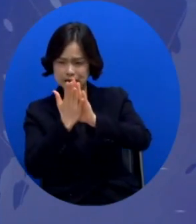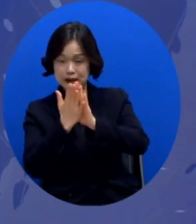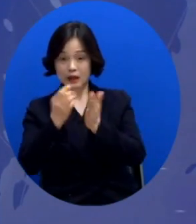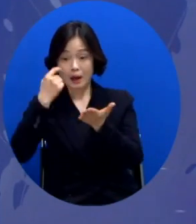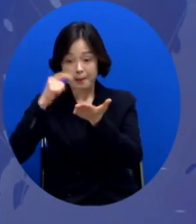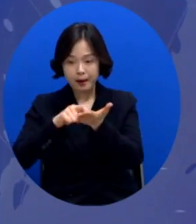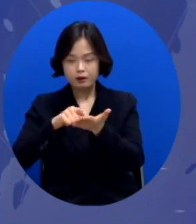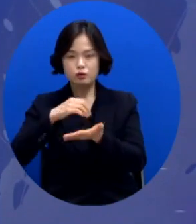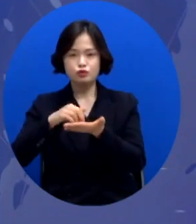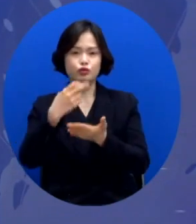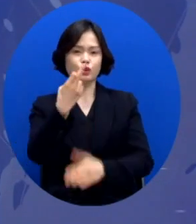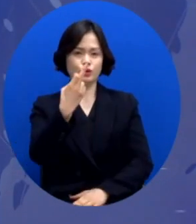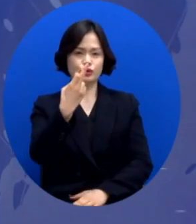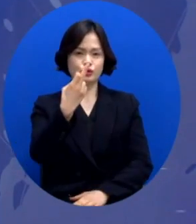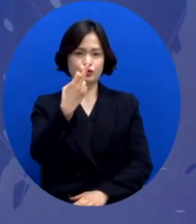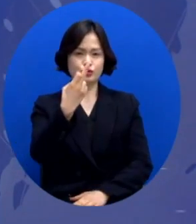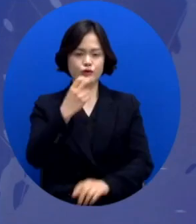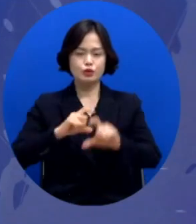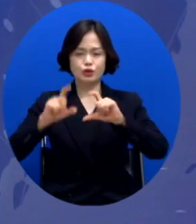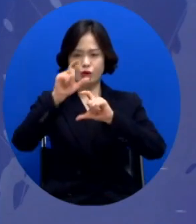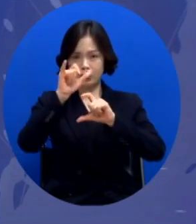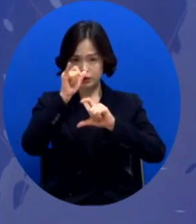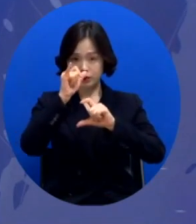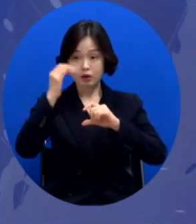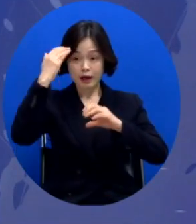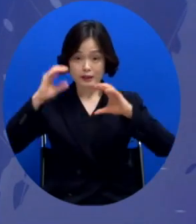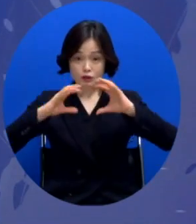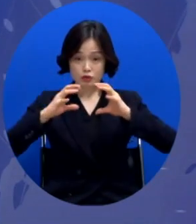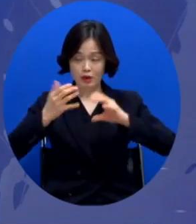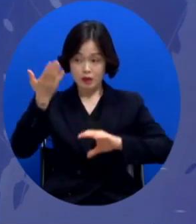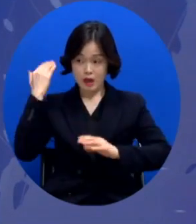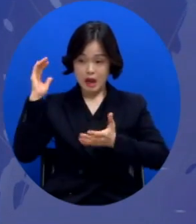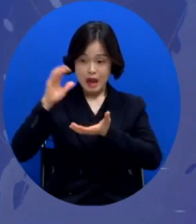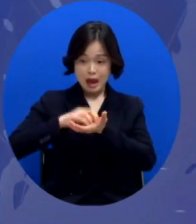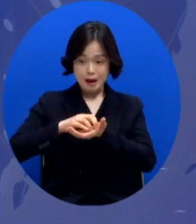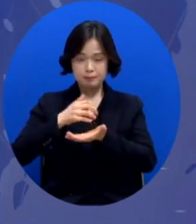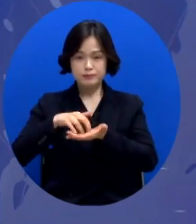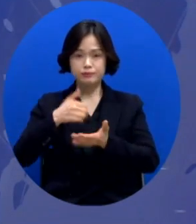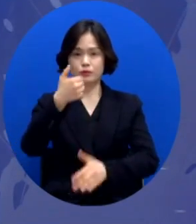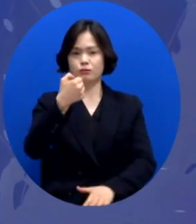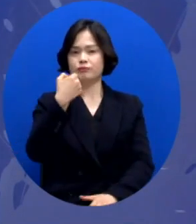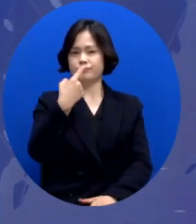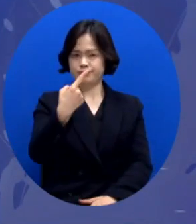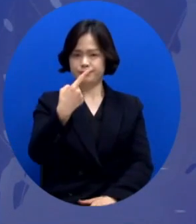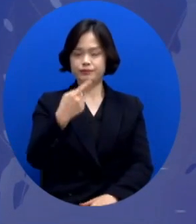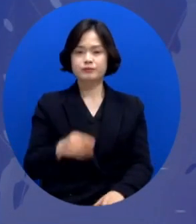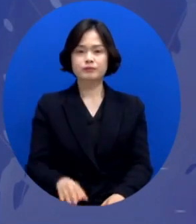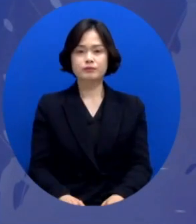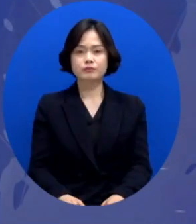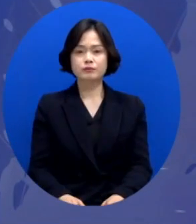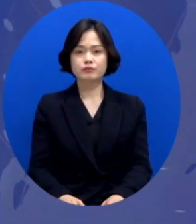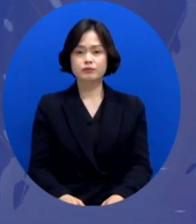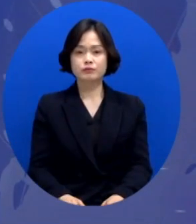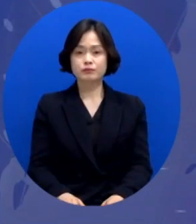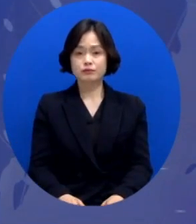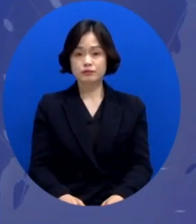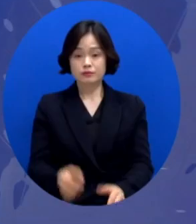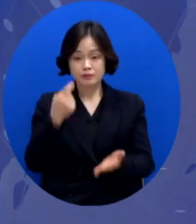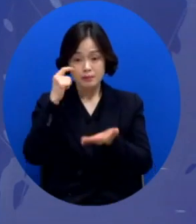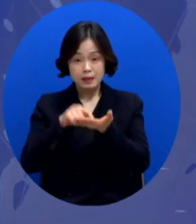새로 확인되면서 국내 변이 바이러스 감염 확인 사례는 총 51명이 됐습니다. 이번 감염자의